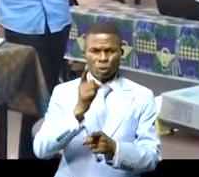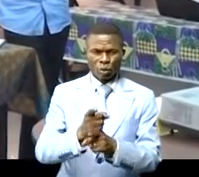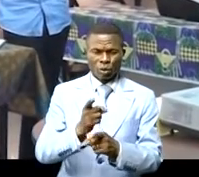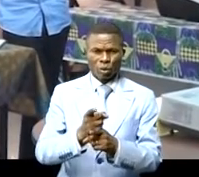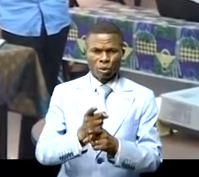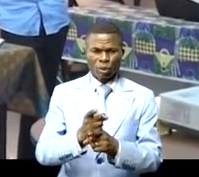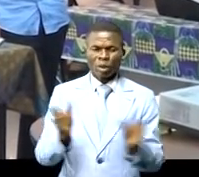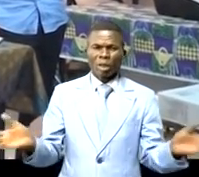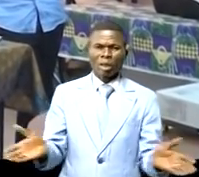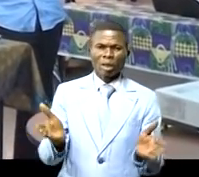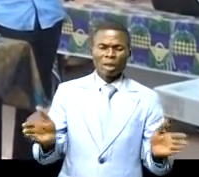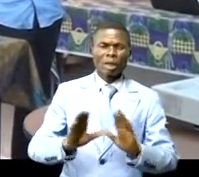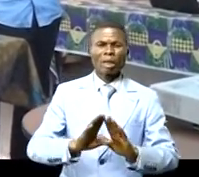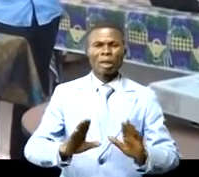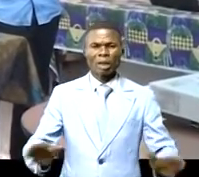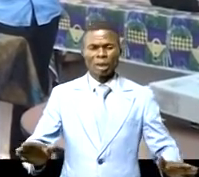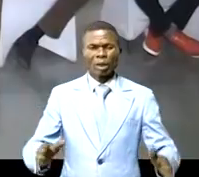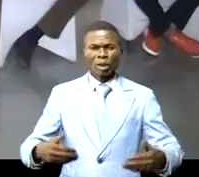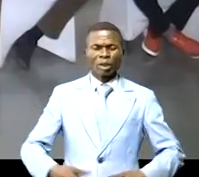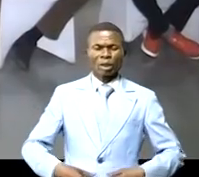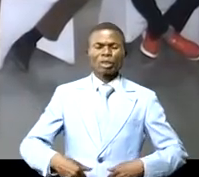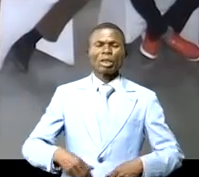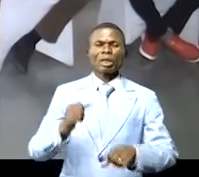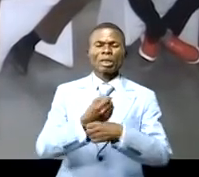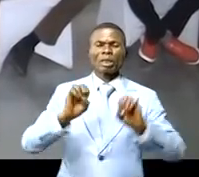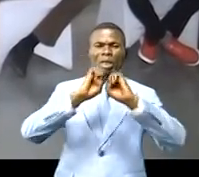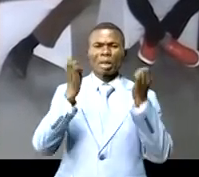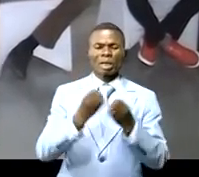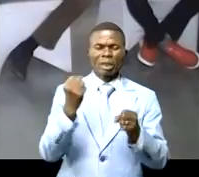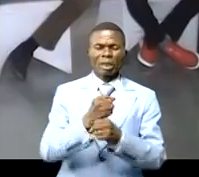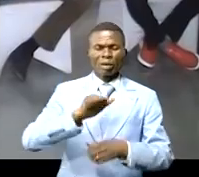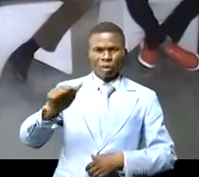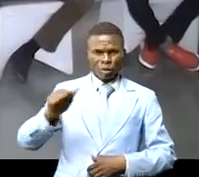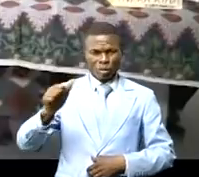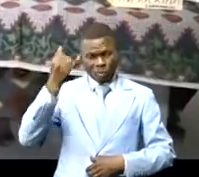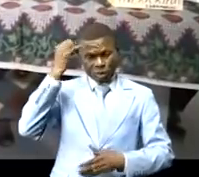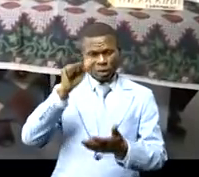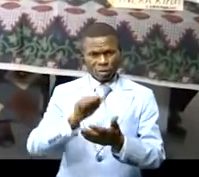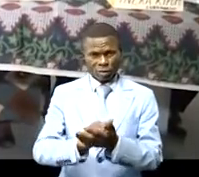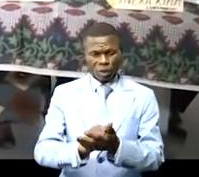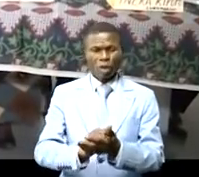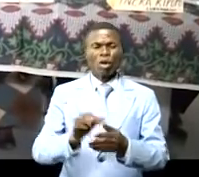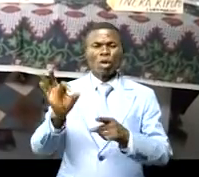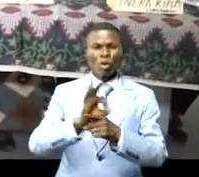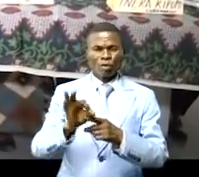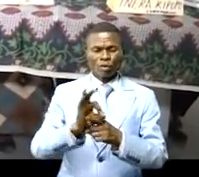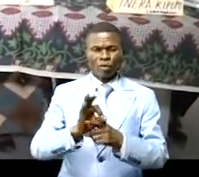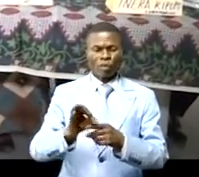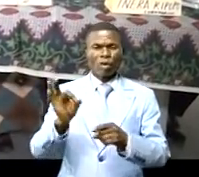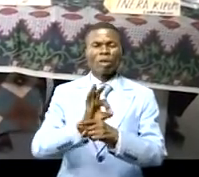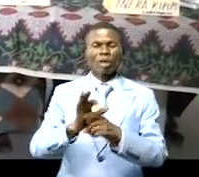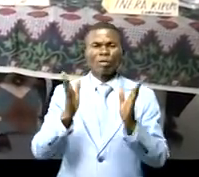celle du renforcement des capacités des jeunes entrepreneurs. C'est dans ce cadre que s'inscrit l'atelier de formation des